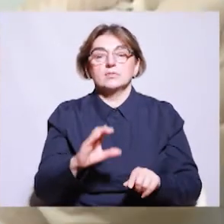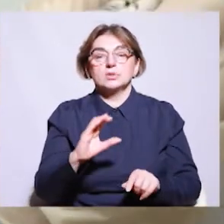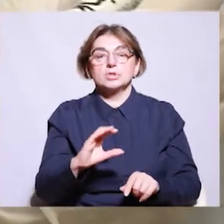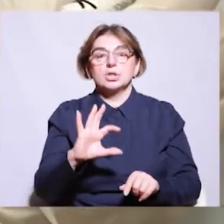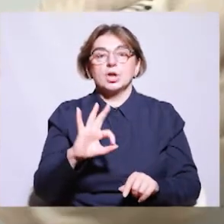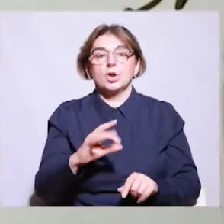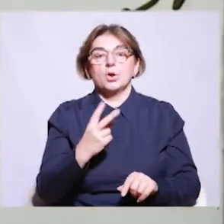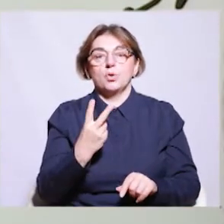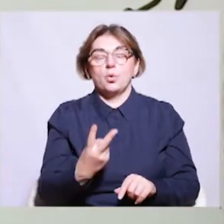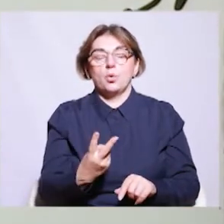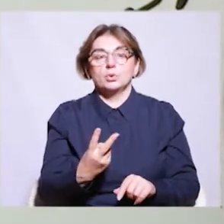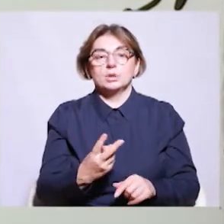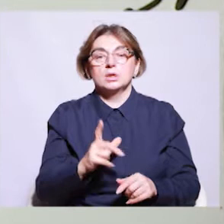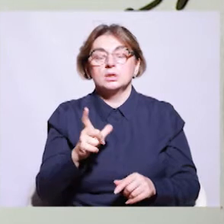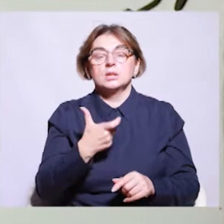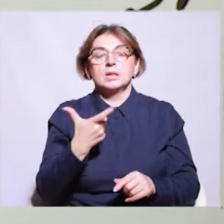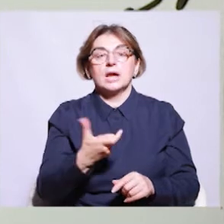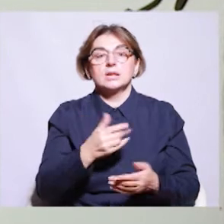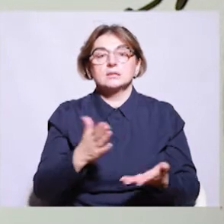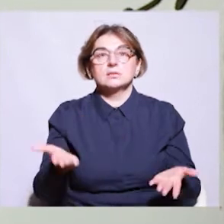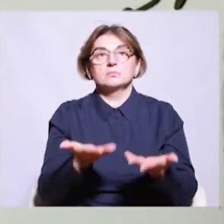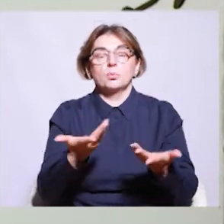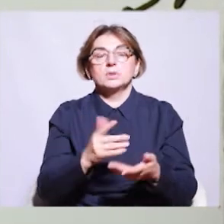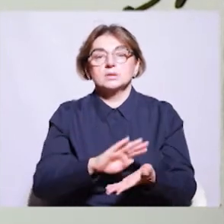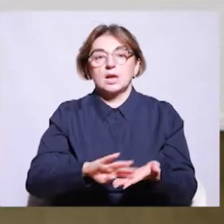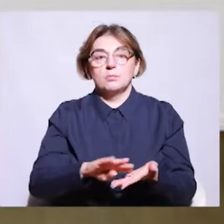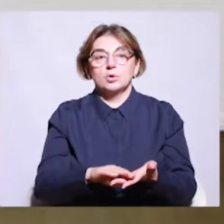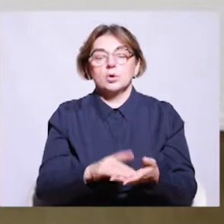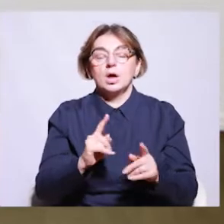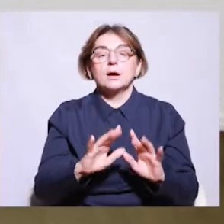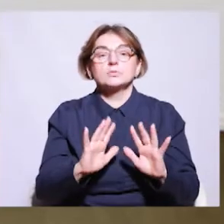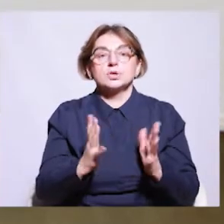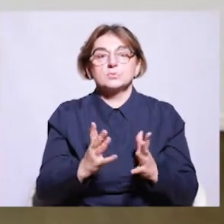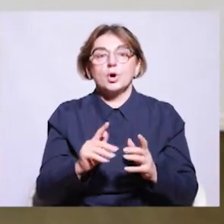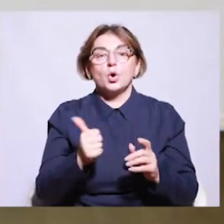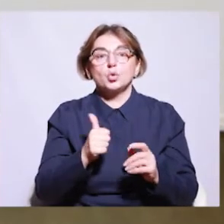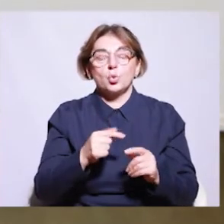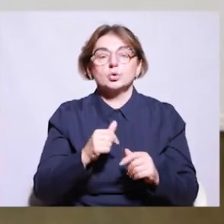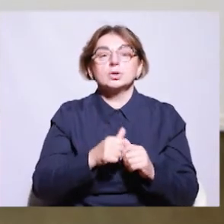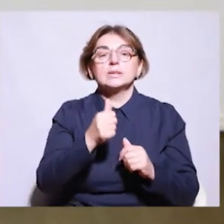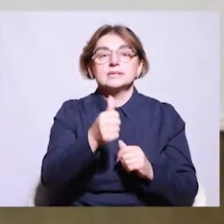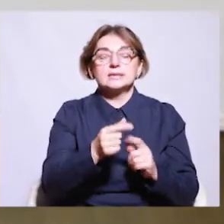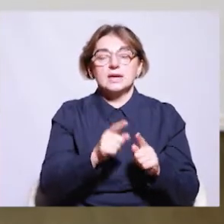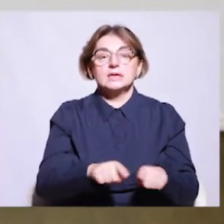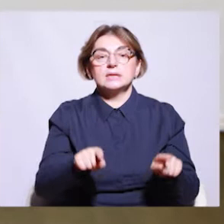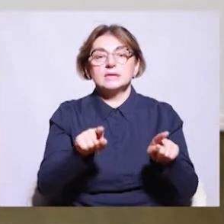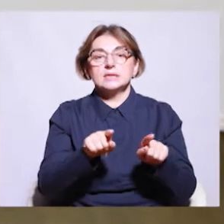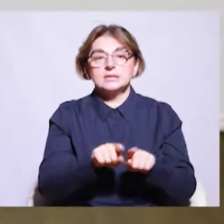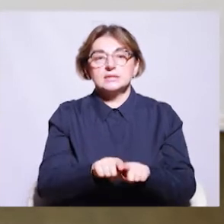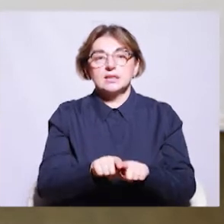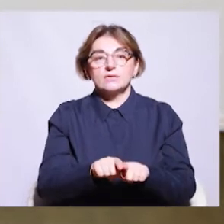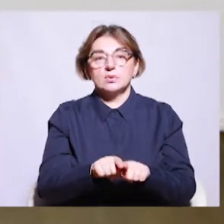დისოცირდება გამოყოფილი აირი, ანუ ნახშიროჟანგი. ამ შემთხვევაში, როგორც წინა ანალოგიურად